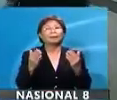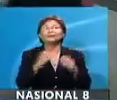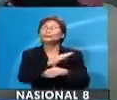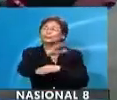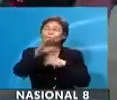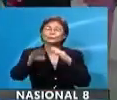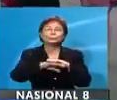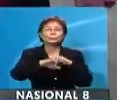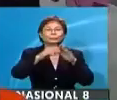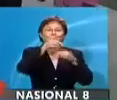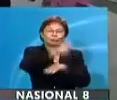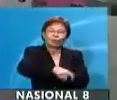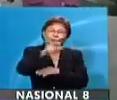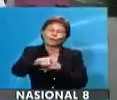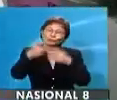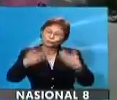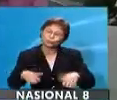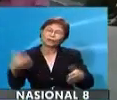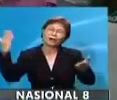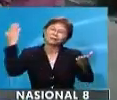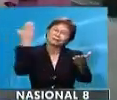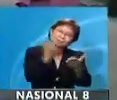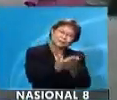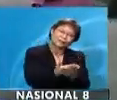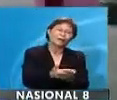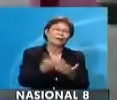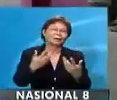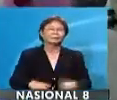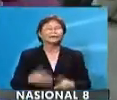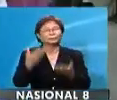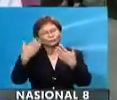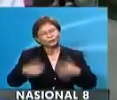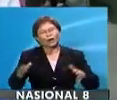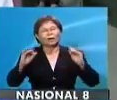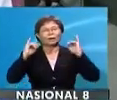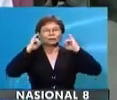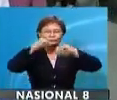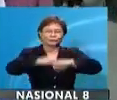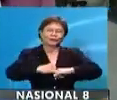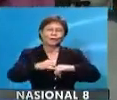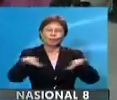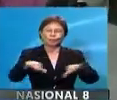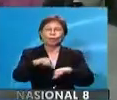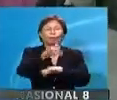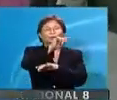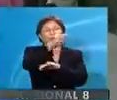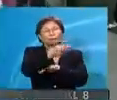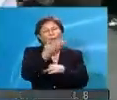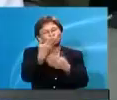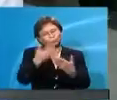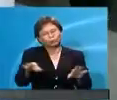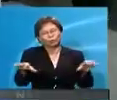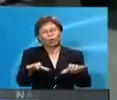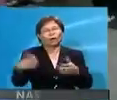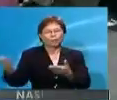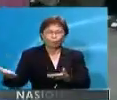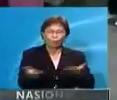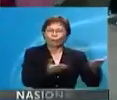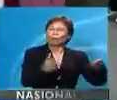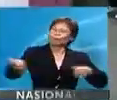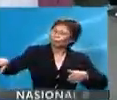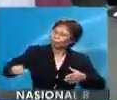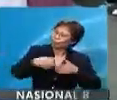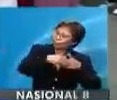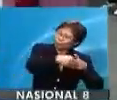saja sebenarnya selesai melakukan ziarah dalam. Inilah antara yang diuruskan oleh pihak tabung haji. Selepas solat subuh mereka akan dibawa untuk